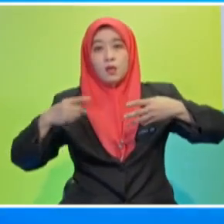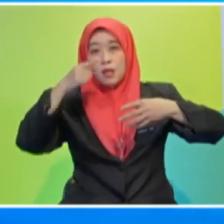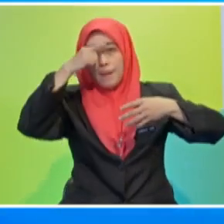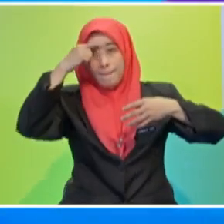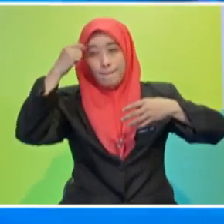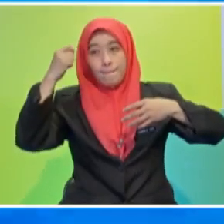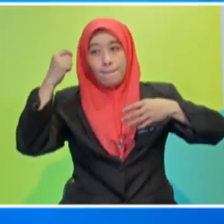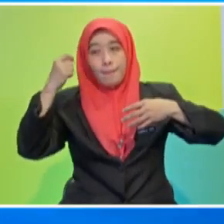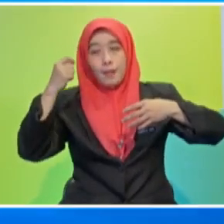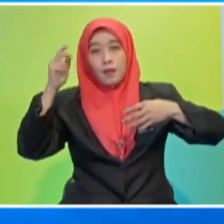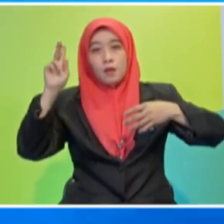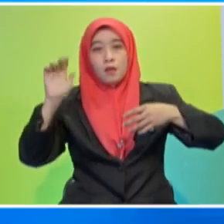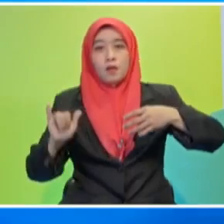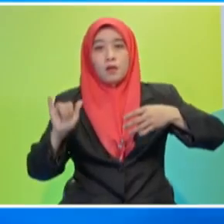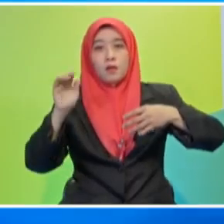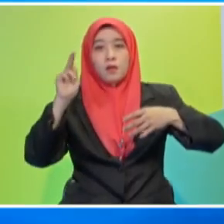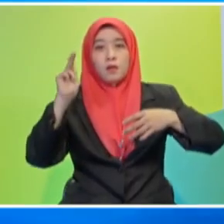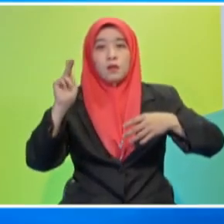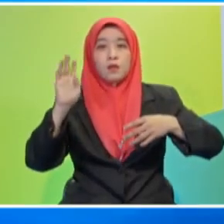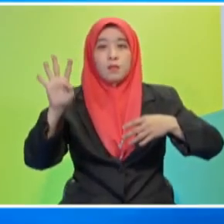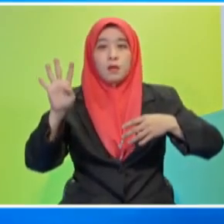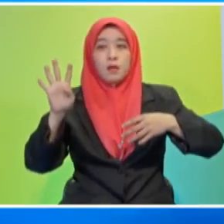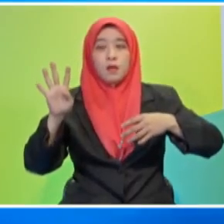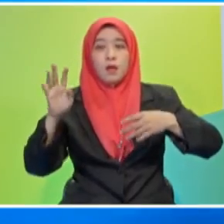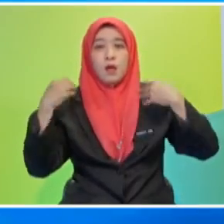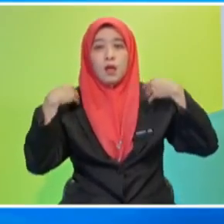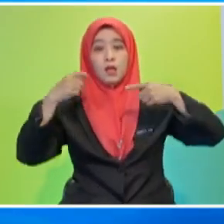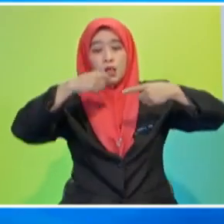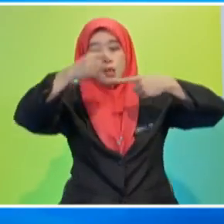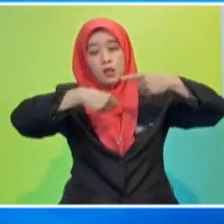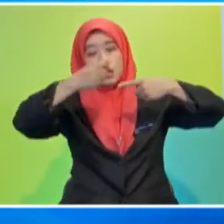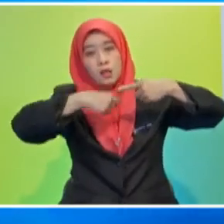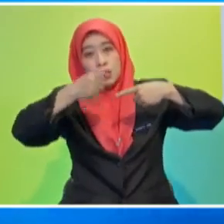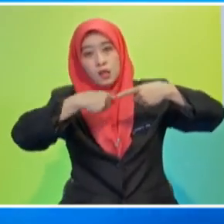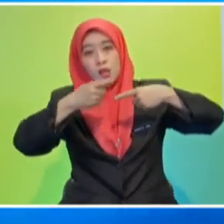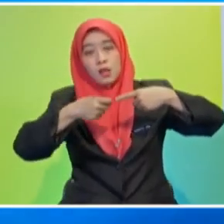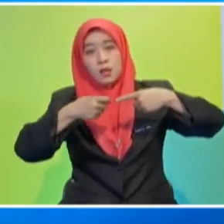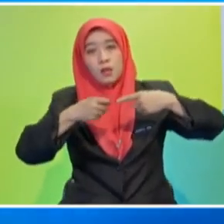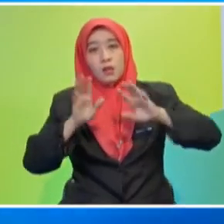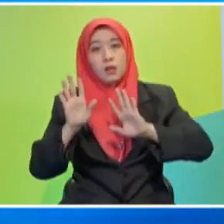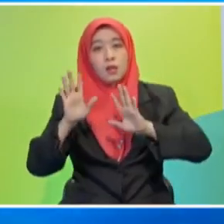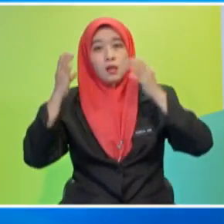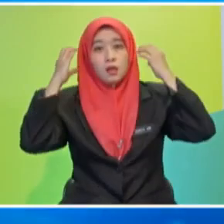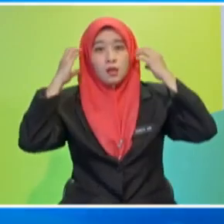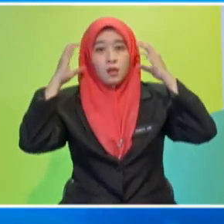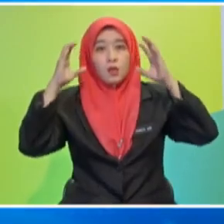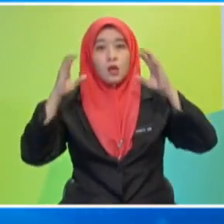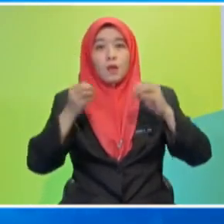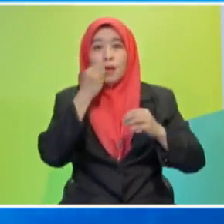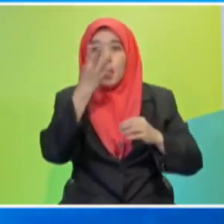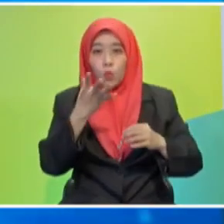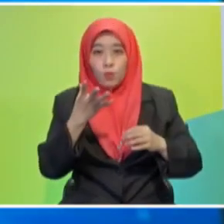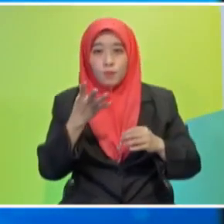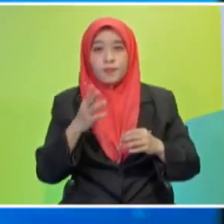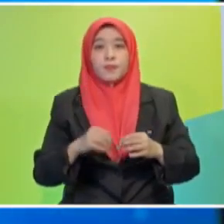keempat kita ada takal. Takal ni dia yang berpusing tu lah cikgu ya. Betul. Kejap lagi cikgu akan huraikan lagi. Okey,